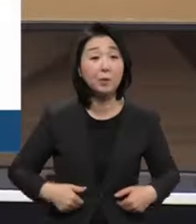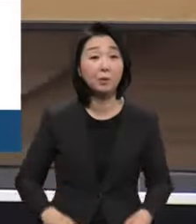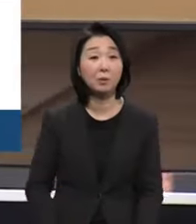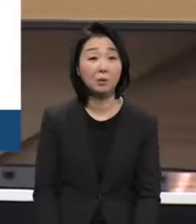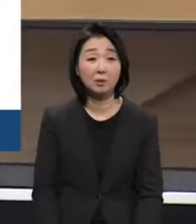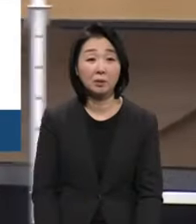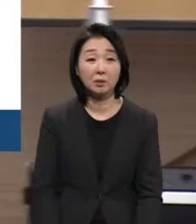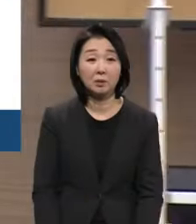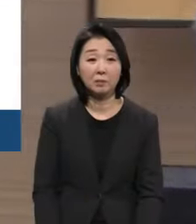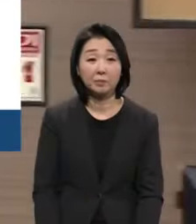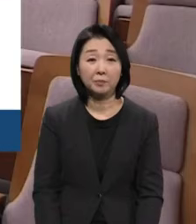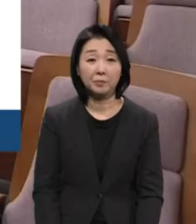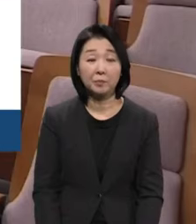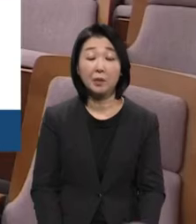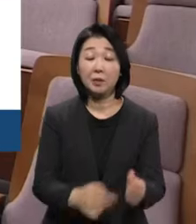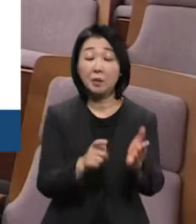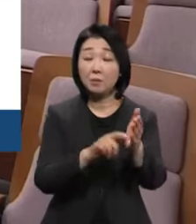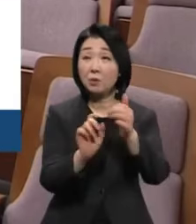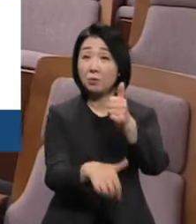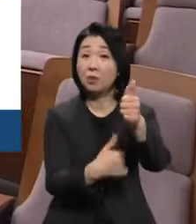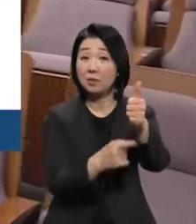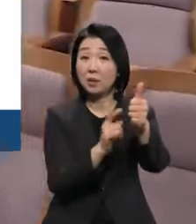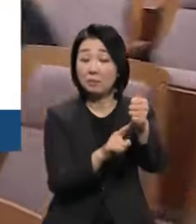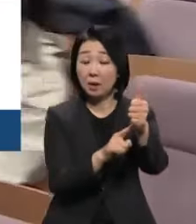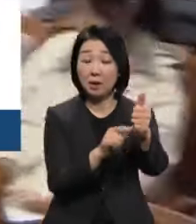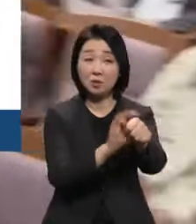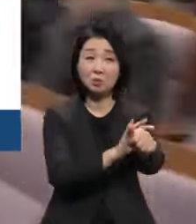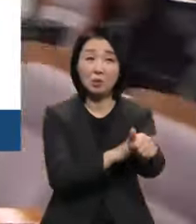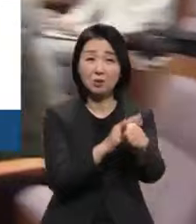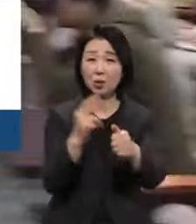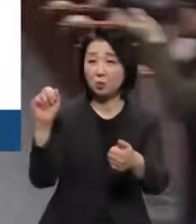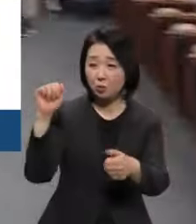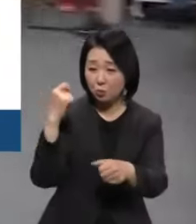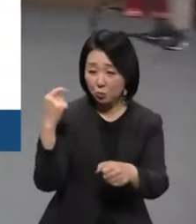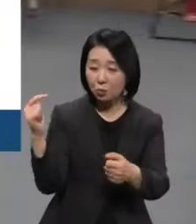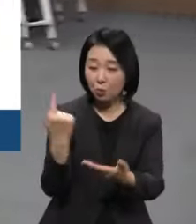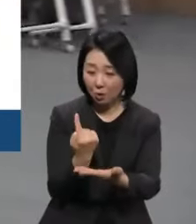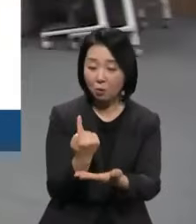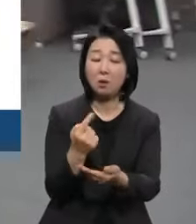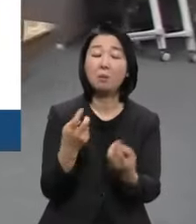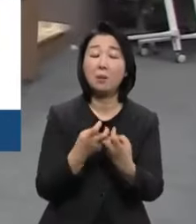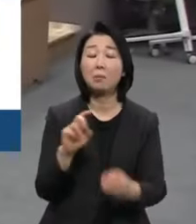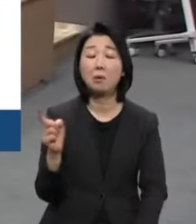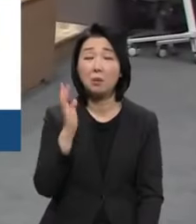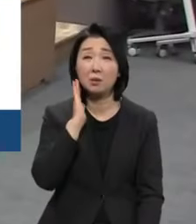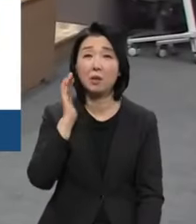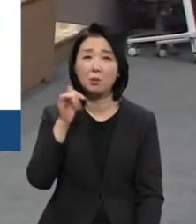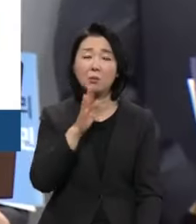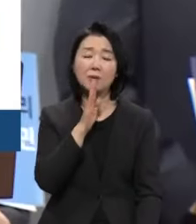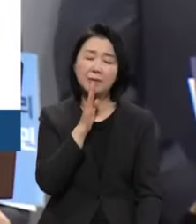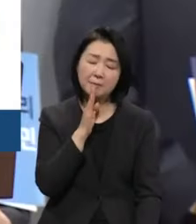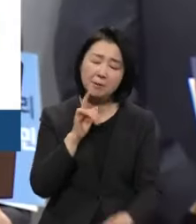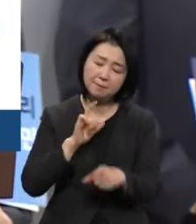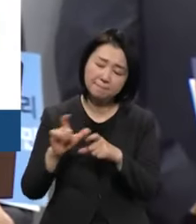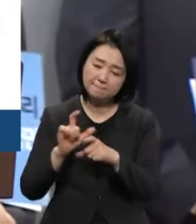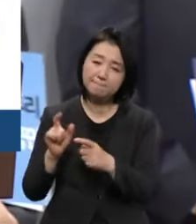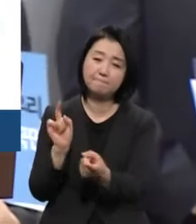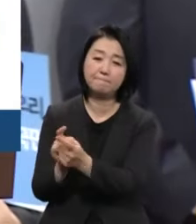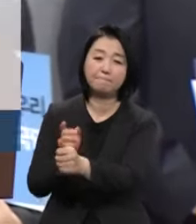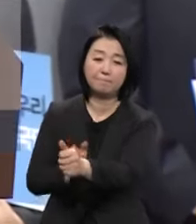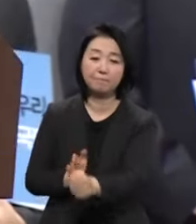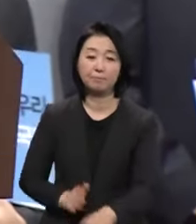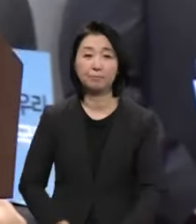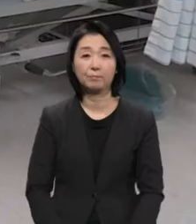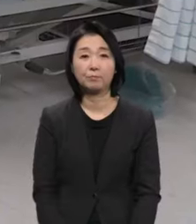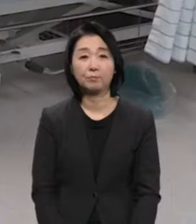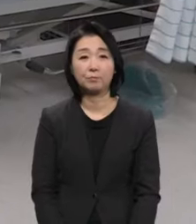방재승 전국의대교수 비대위원장은 전공의들이 돌아올 수 있는 방법이 뭔지 대통령이 진심으로 고민하고 만나시길 바란다고